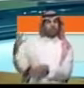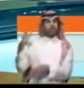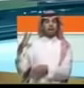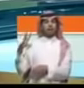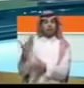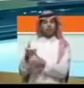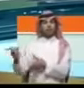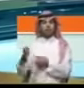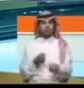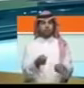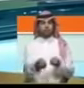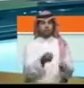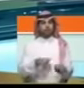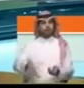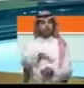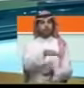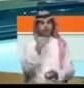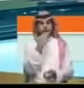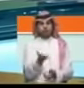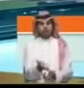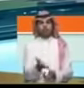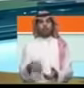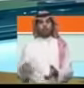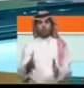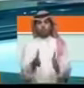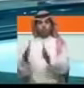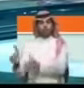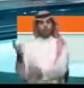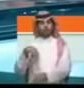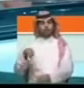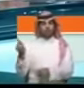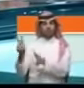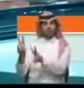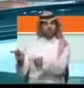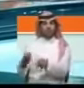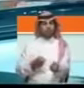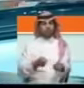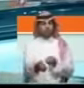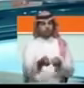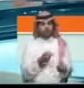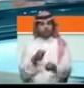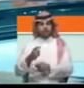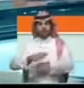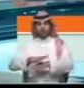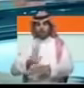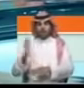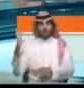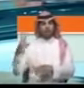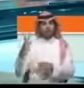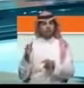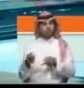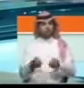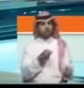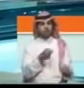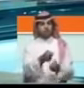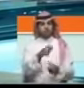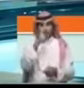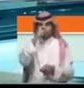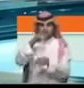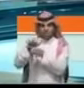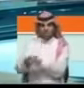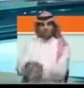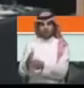الأوسط. وشدد هوك على ضرورة وقف النظام الإيراني لسلوكه المزعزع للاستقرار في المنطقة أو مواجهة ضغط